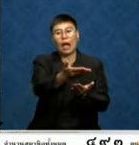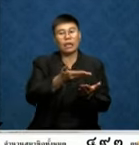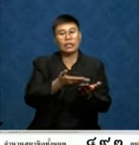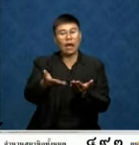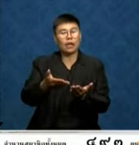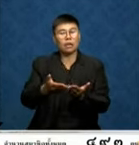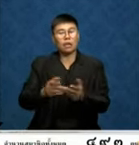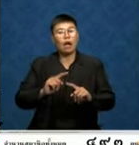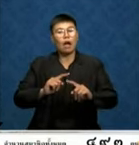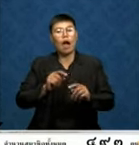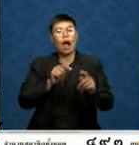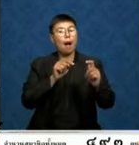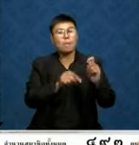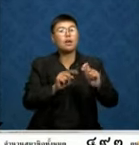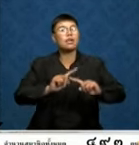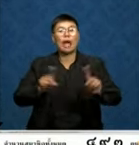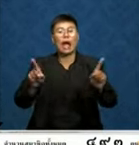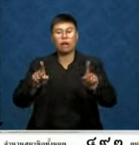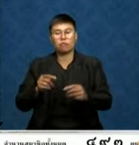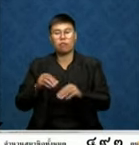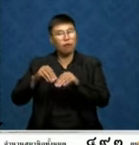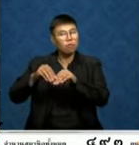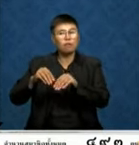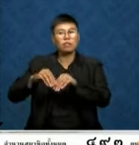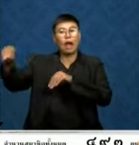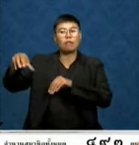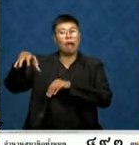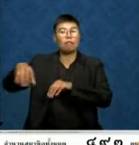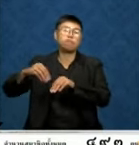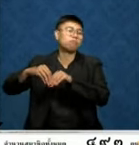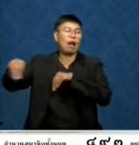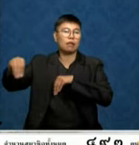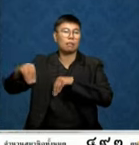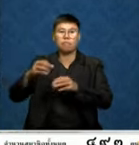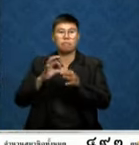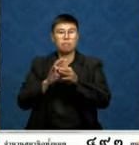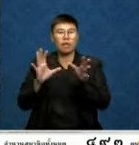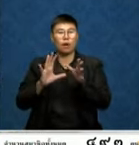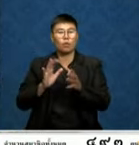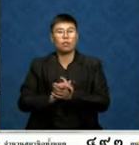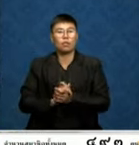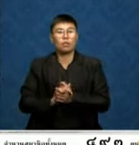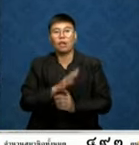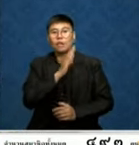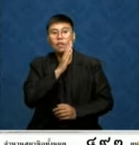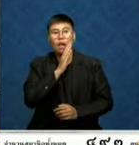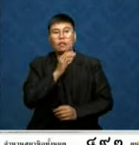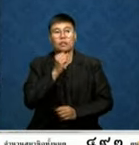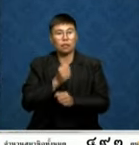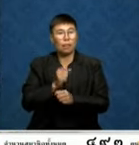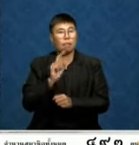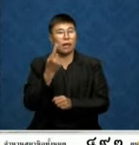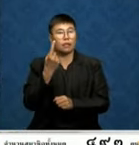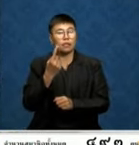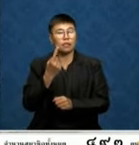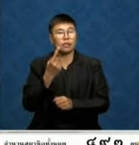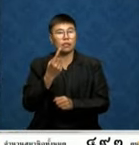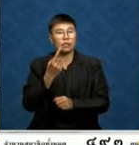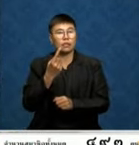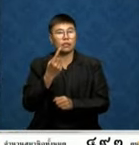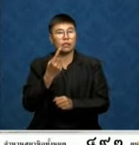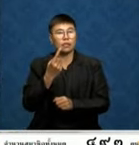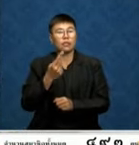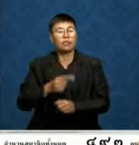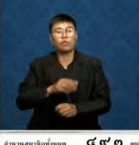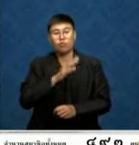ำเภอในที่ไกลๆซึ่งเราไม่ว่าครับถ้าเกิดว่าท่านทำให้ในพื้นที่เขาอยู่กัน